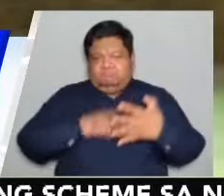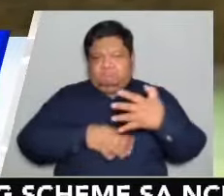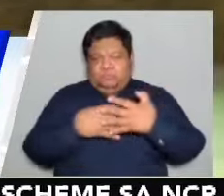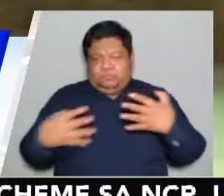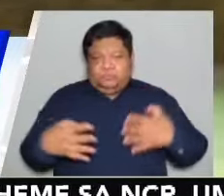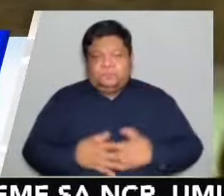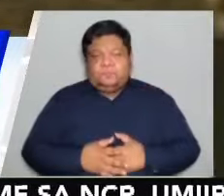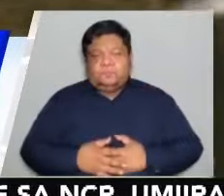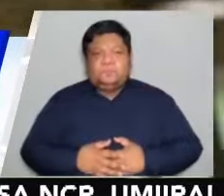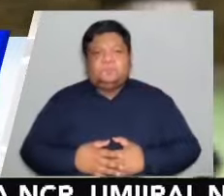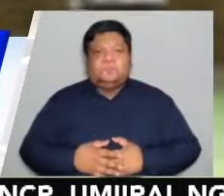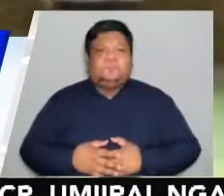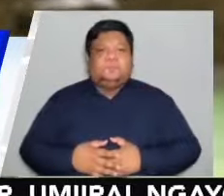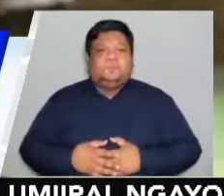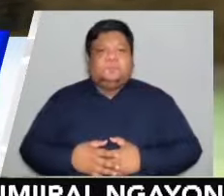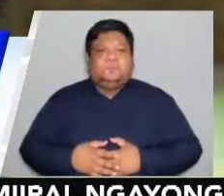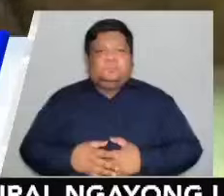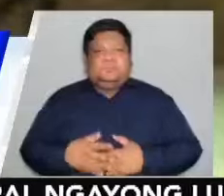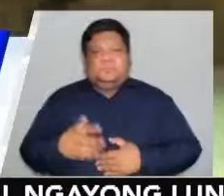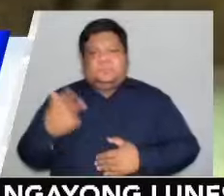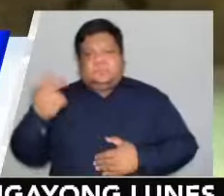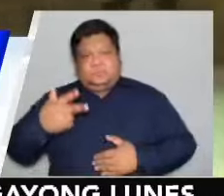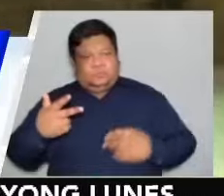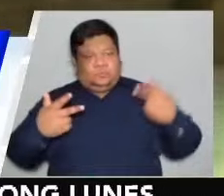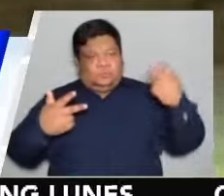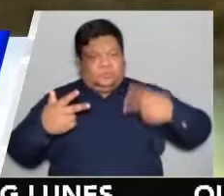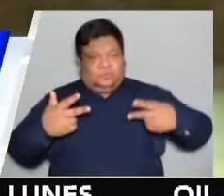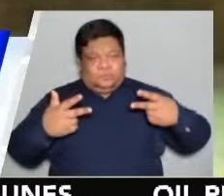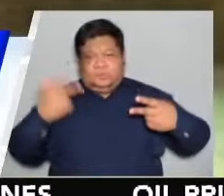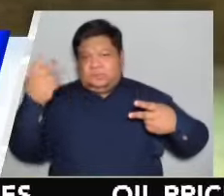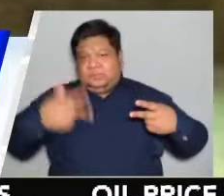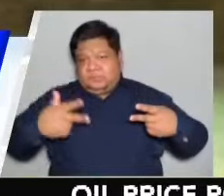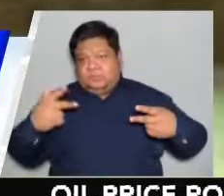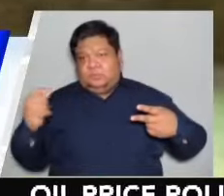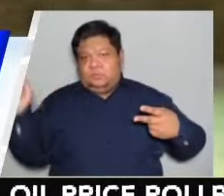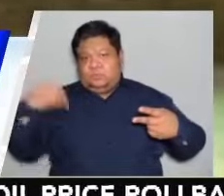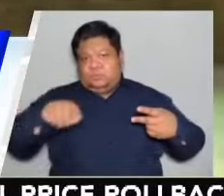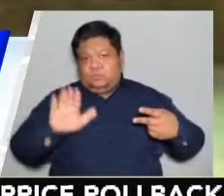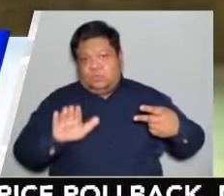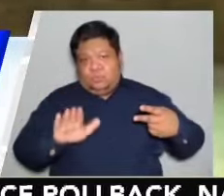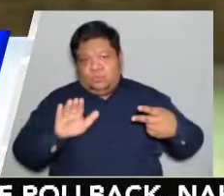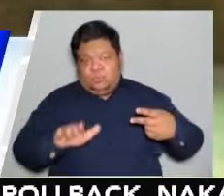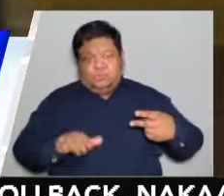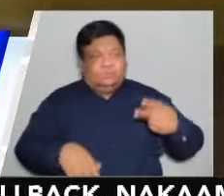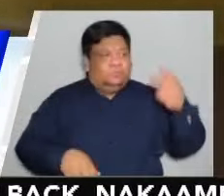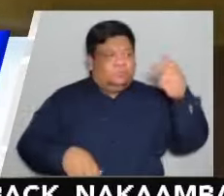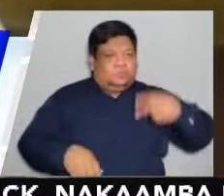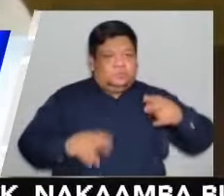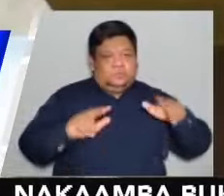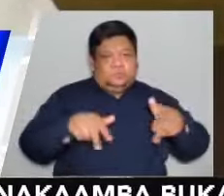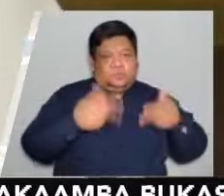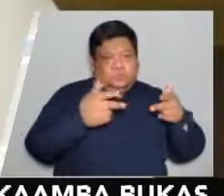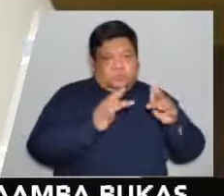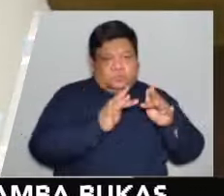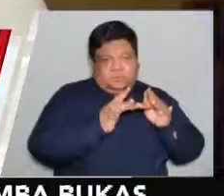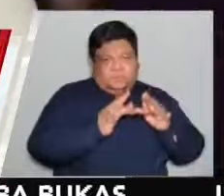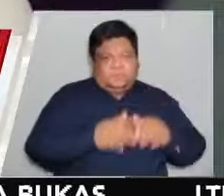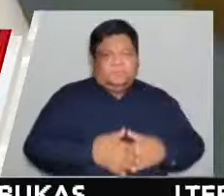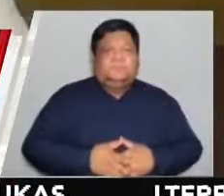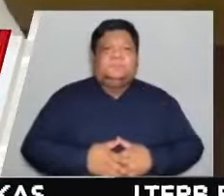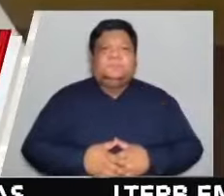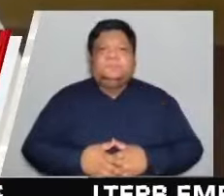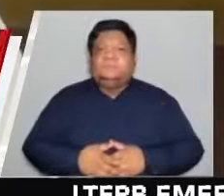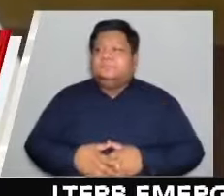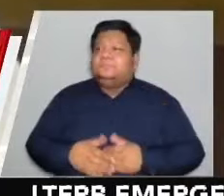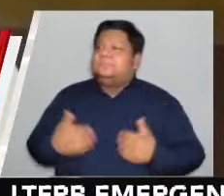schem kami so 3 days on site yung mga bata Tapos 2 days na online pagkasunduan naman and as directed